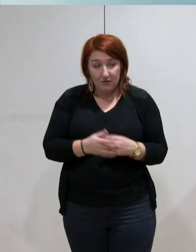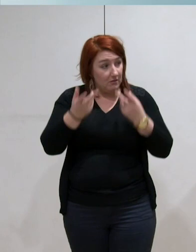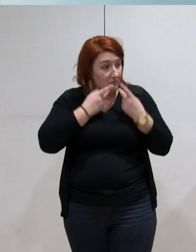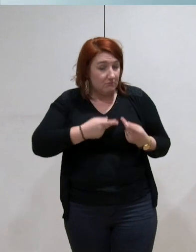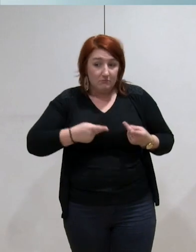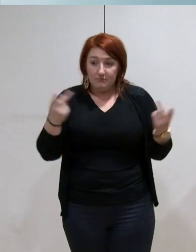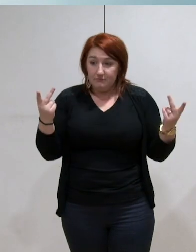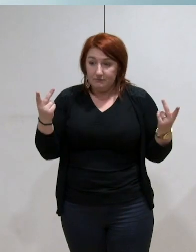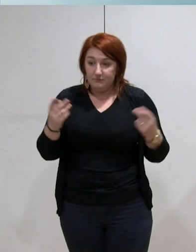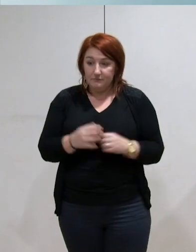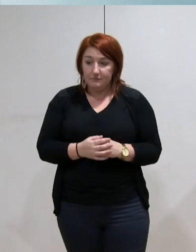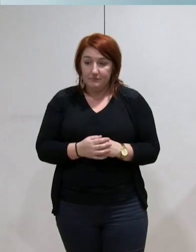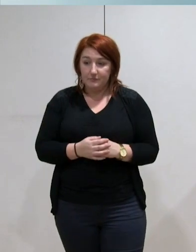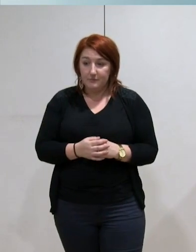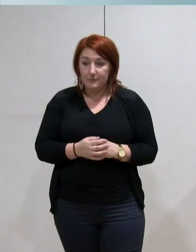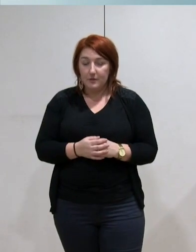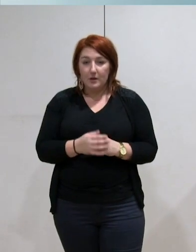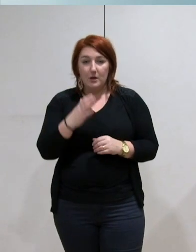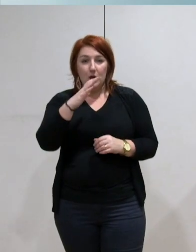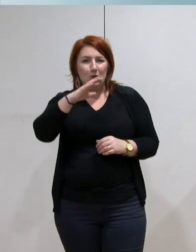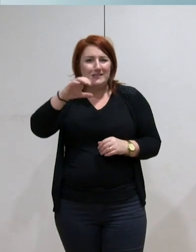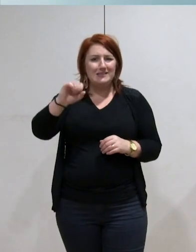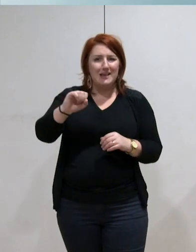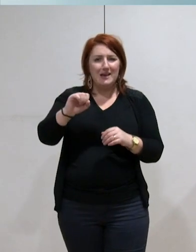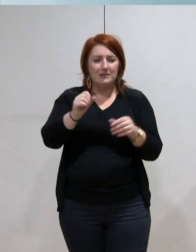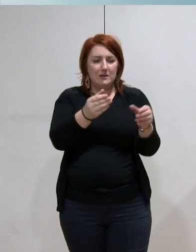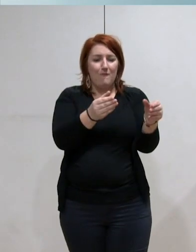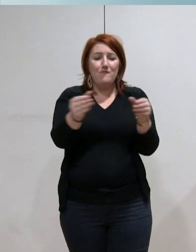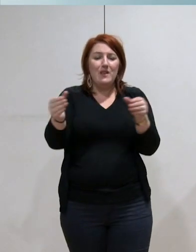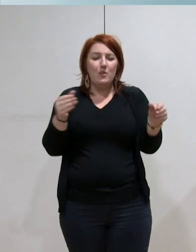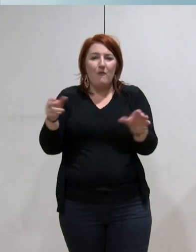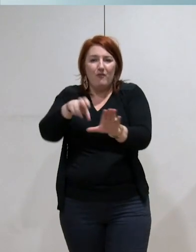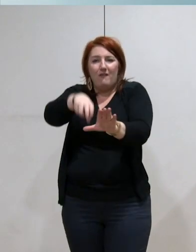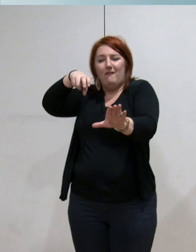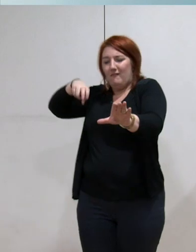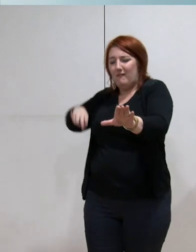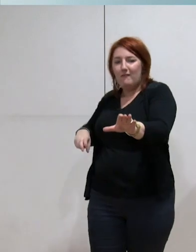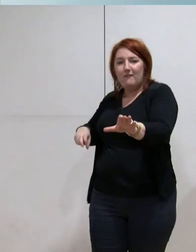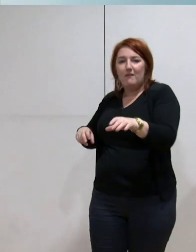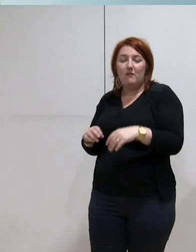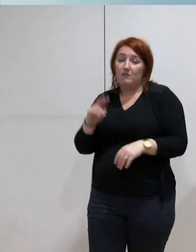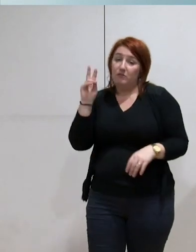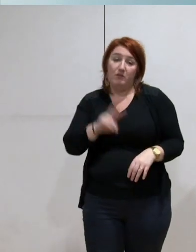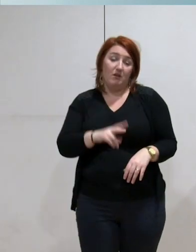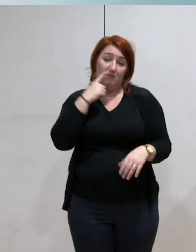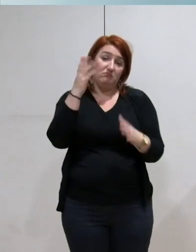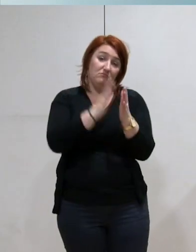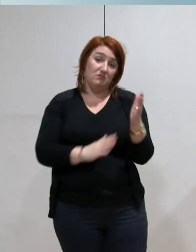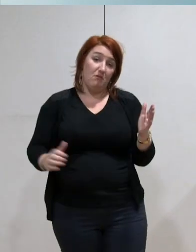point le départ du CCAS de la villeeneuve est un symbole